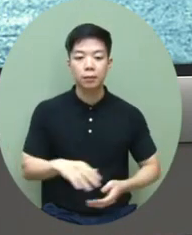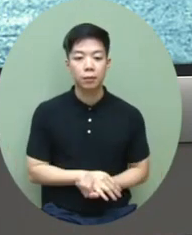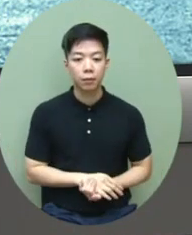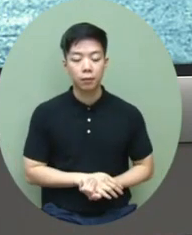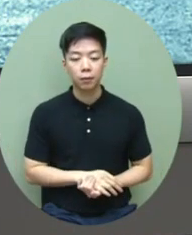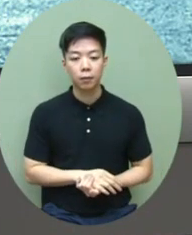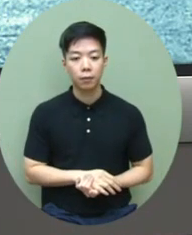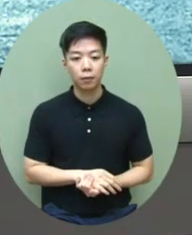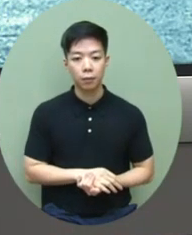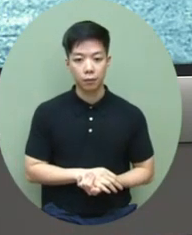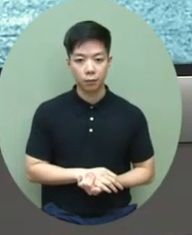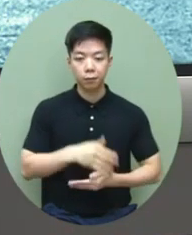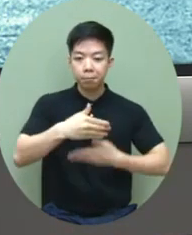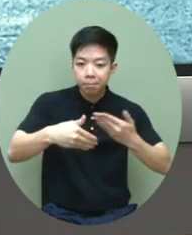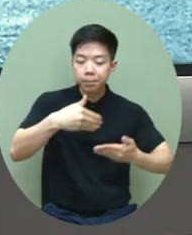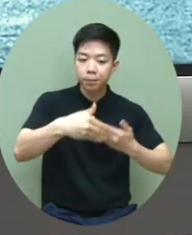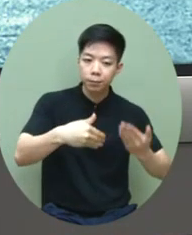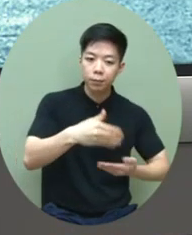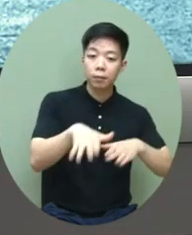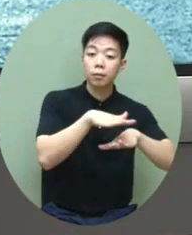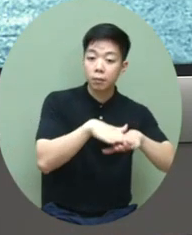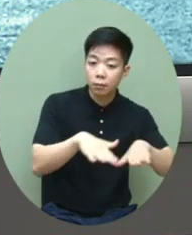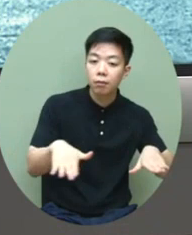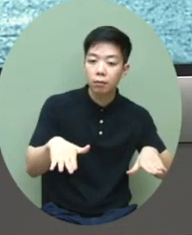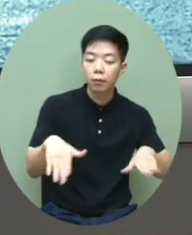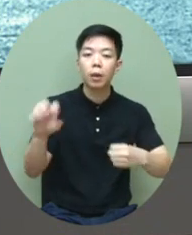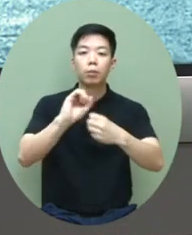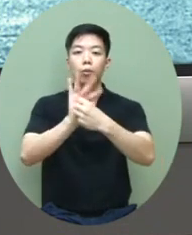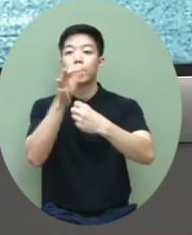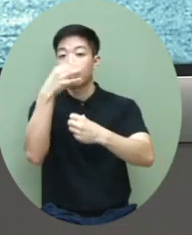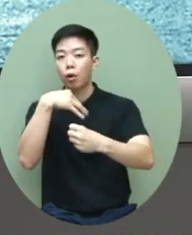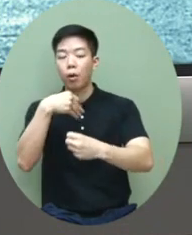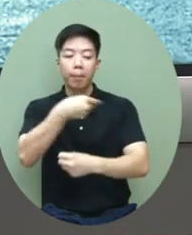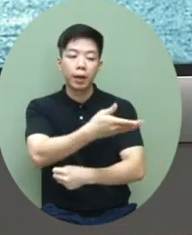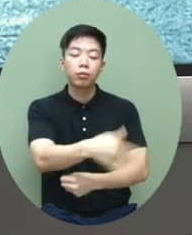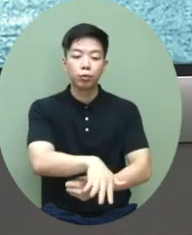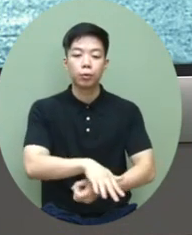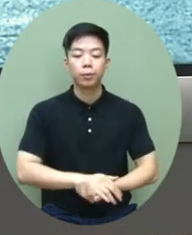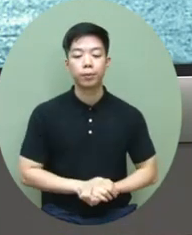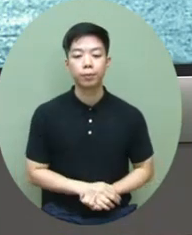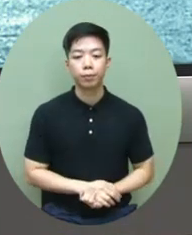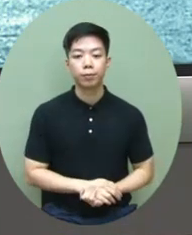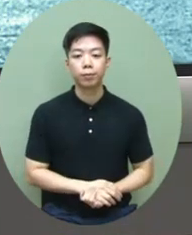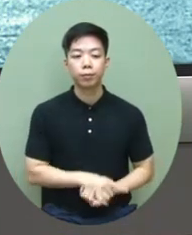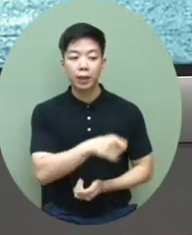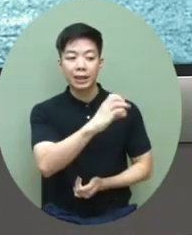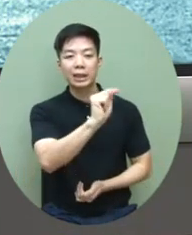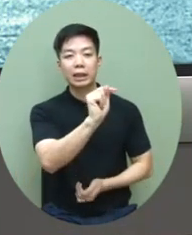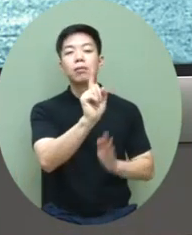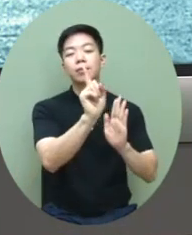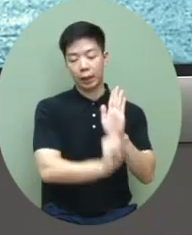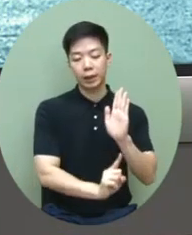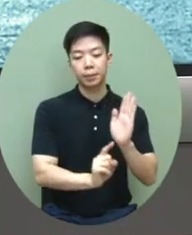都穩定翻啦。我哋都再俾咗啲新冠藥佢，因為佢再驗出佢個CT 值都係低嘅